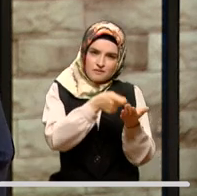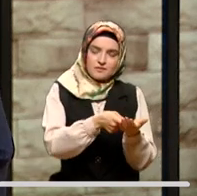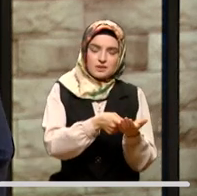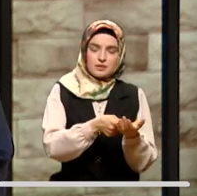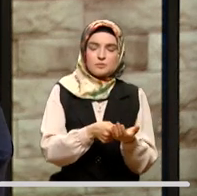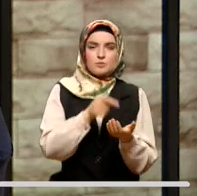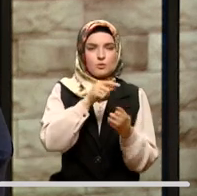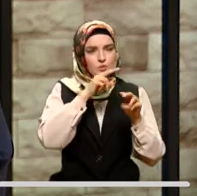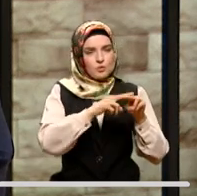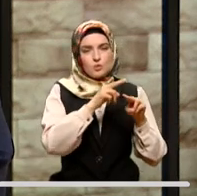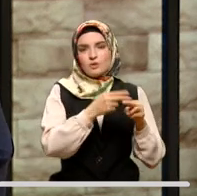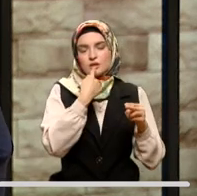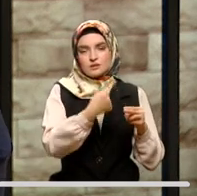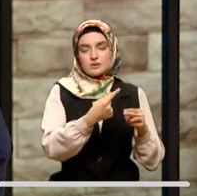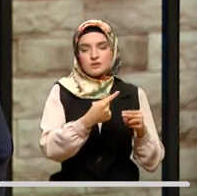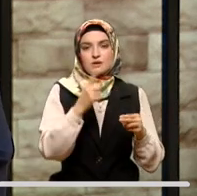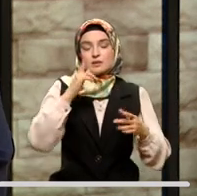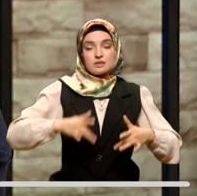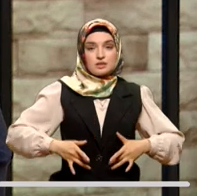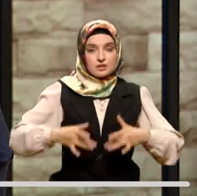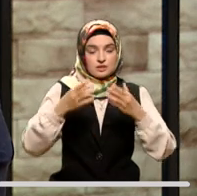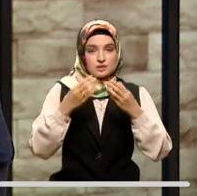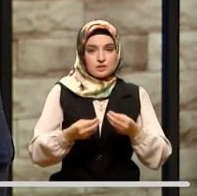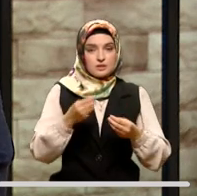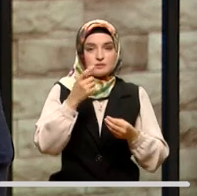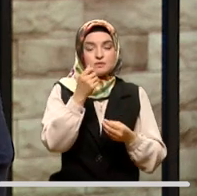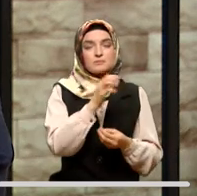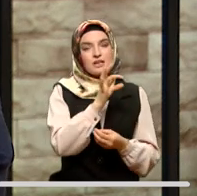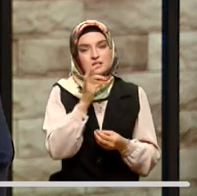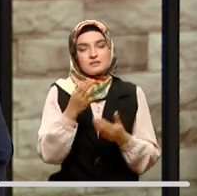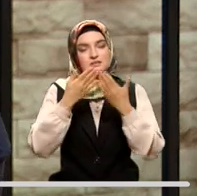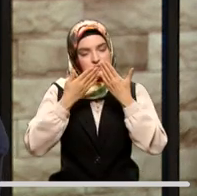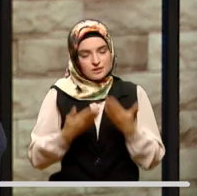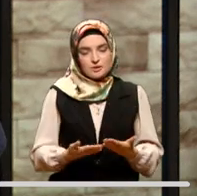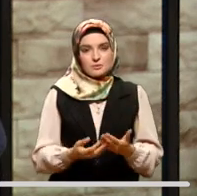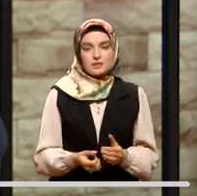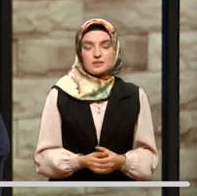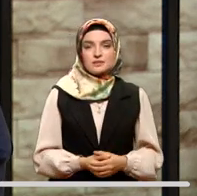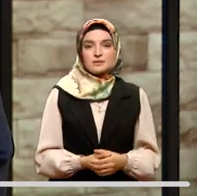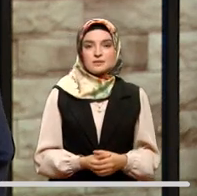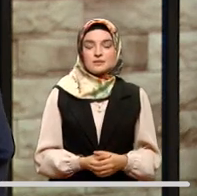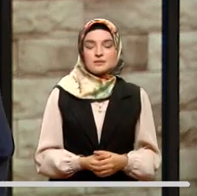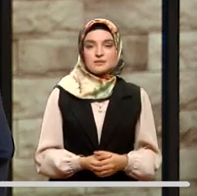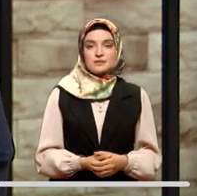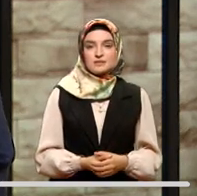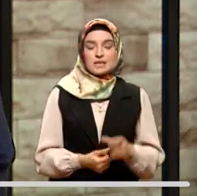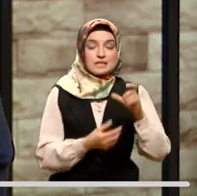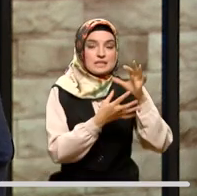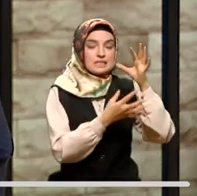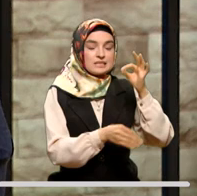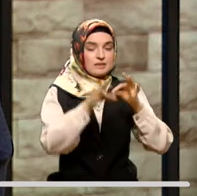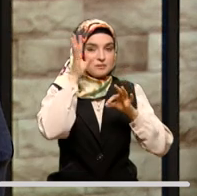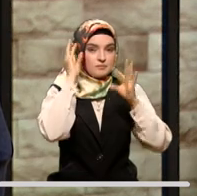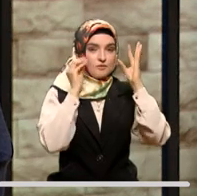veya memnun olurum diye. Allah razı olsun, haçlıksız bile kabul etti bizi Cemil Hafız. Öyle derdik, Cemil Hafız Cemil derlerdi Hafız,